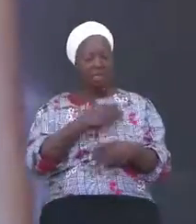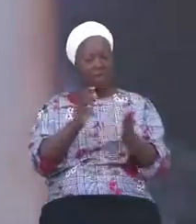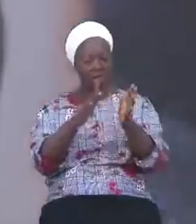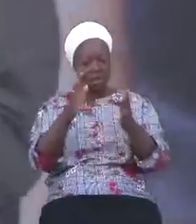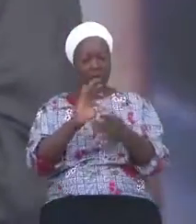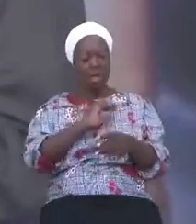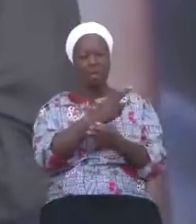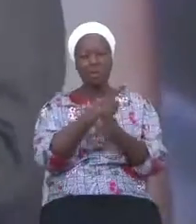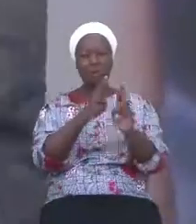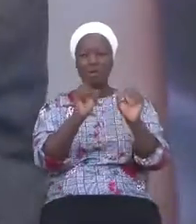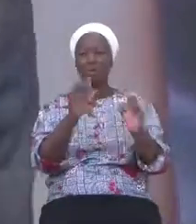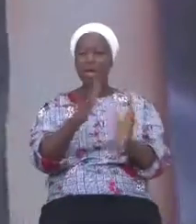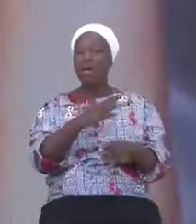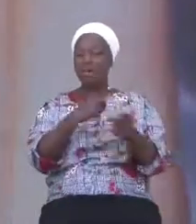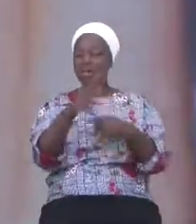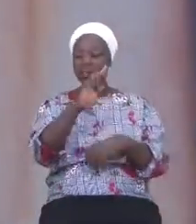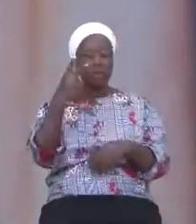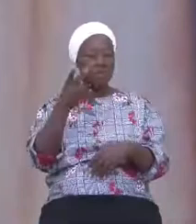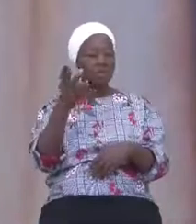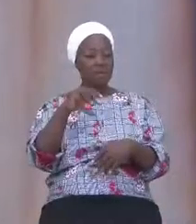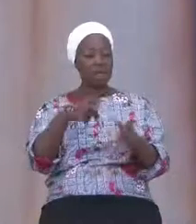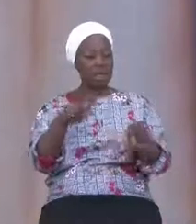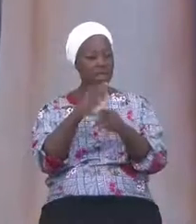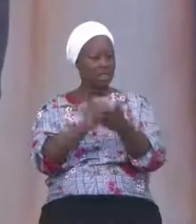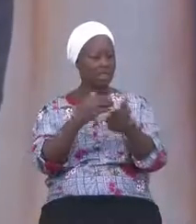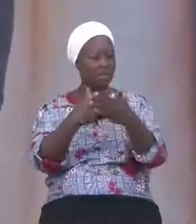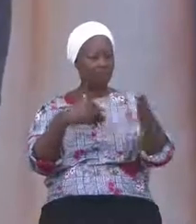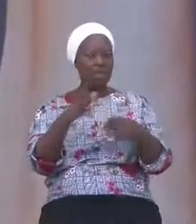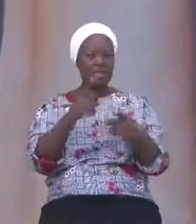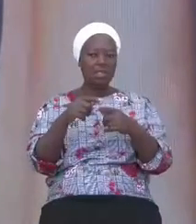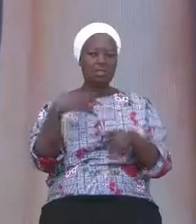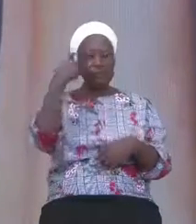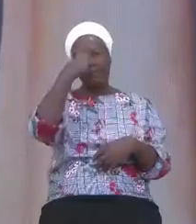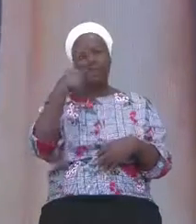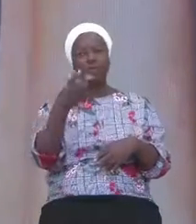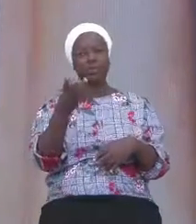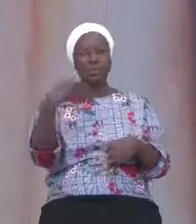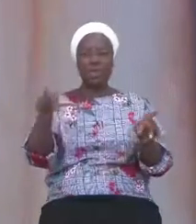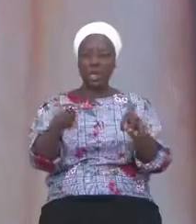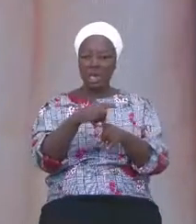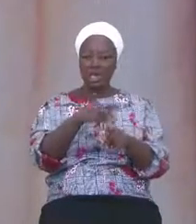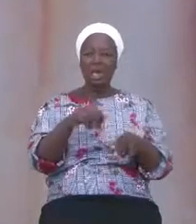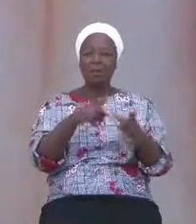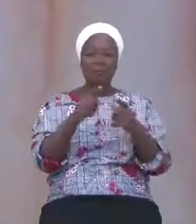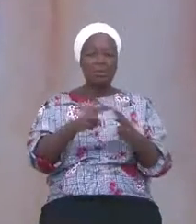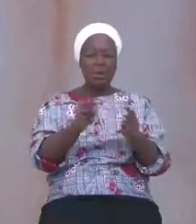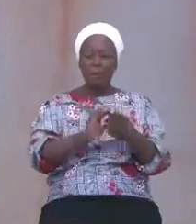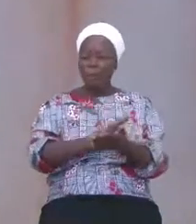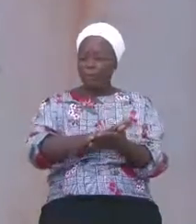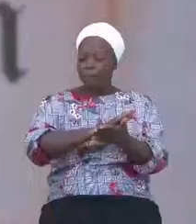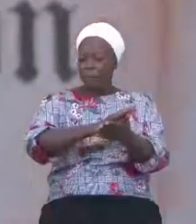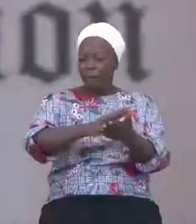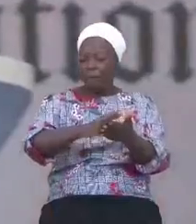Rédempteur. Mais ils ne l'avaient jamais vu de cette manière avant. Le visage était comme celui